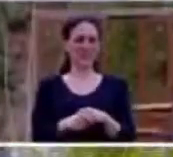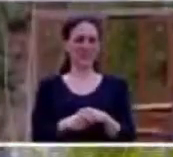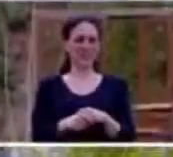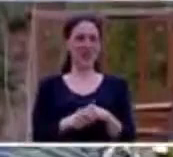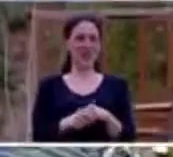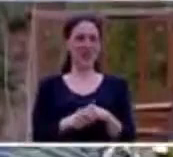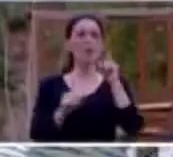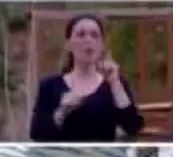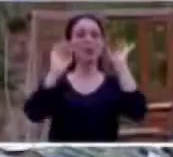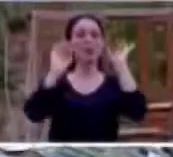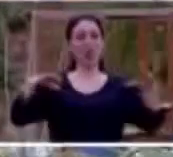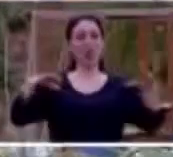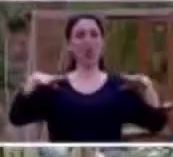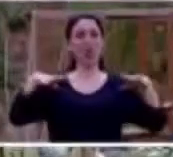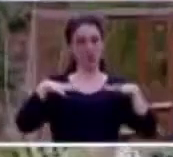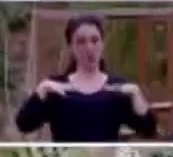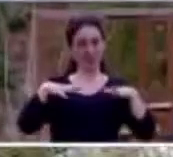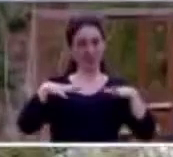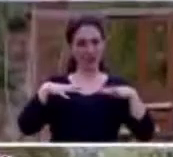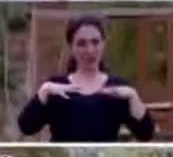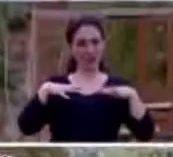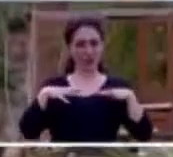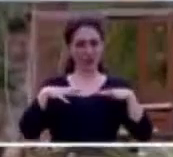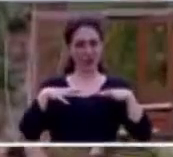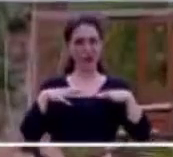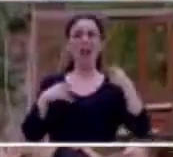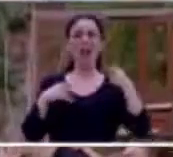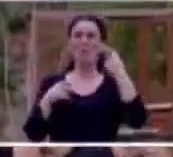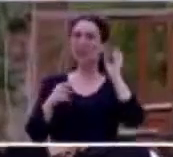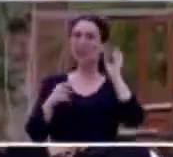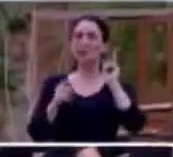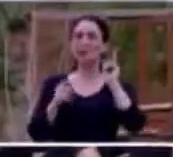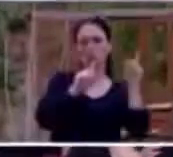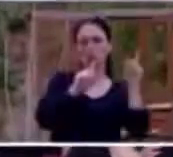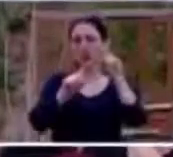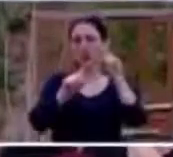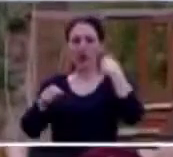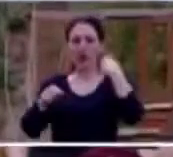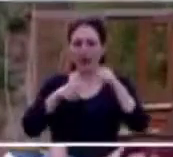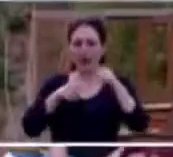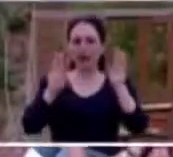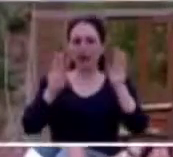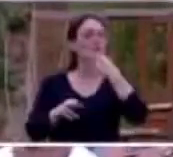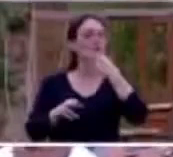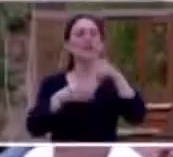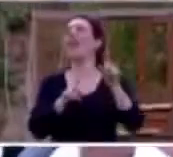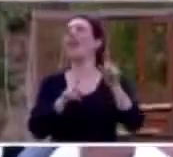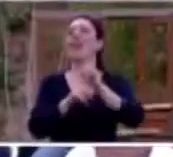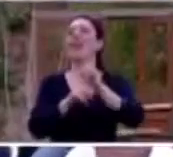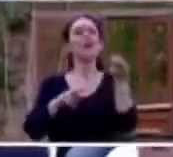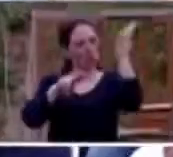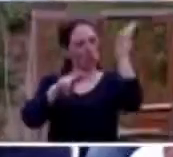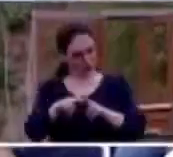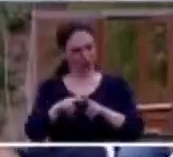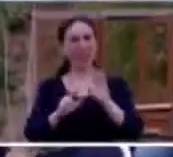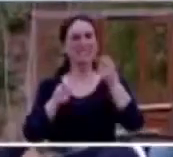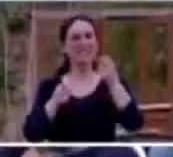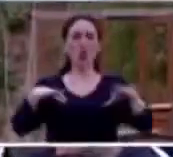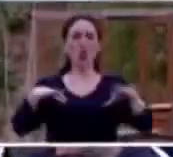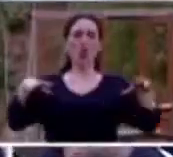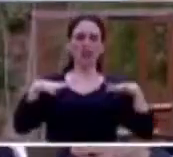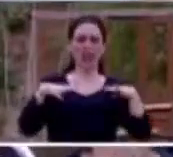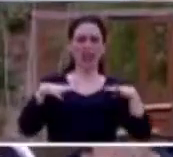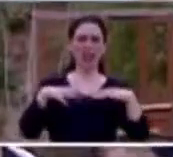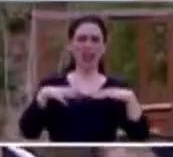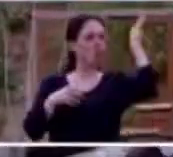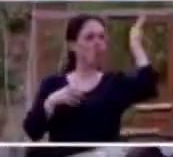تنتخبوني. إذا بدكم نواب الطالب بحقوق الطائفة بترجاكم ما تنتخبوني. إذا بدكم نواب بتشجع على